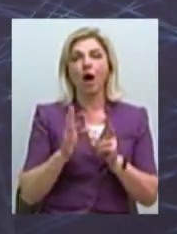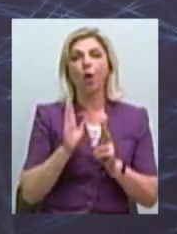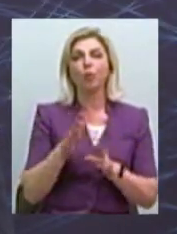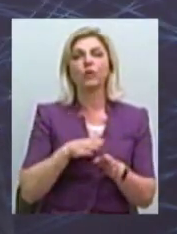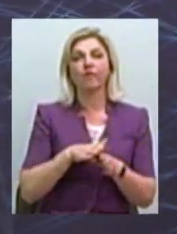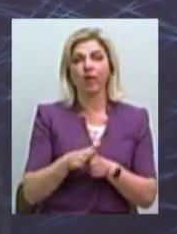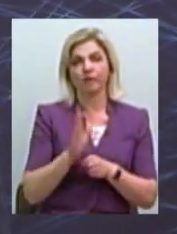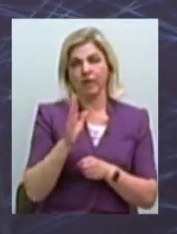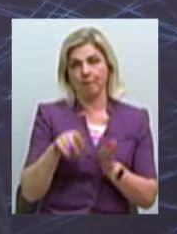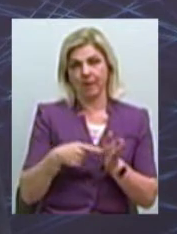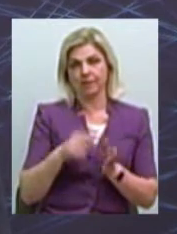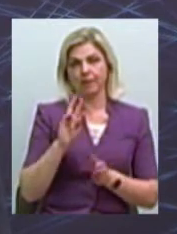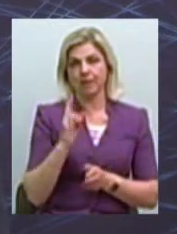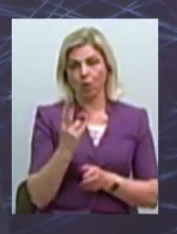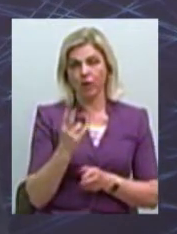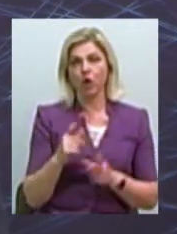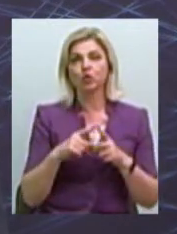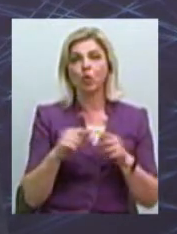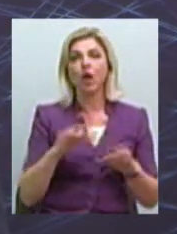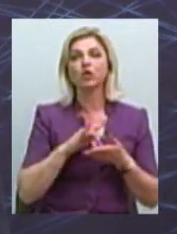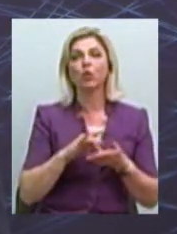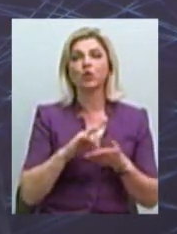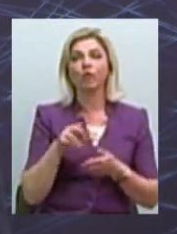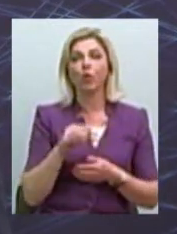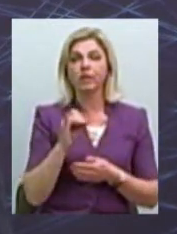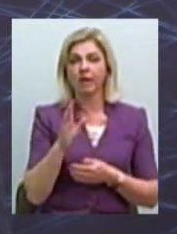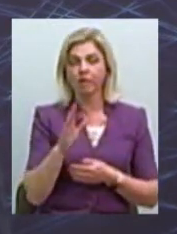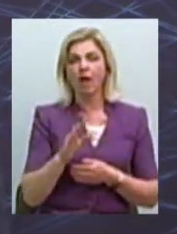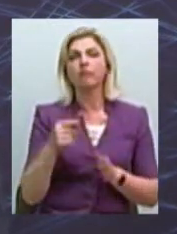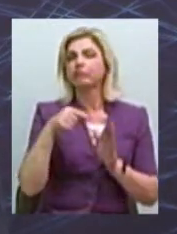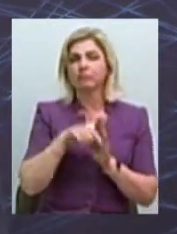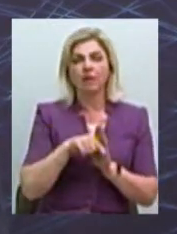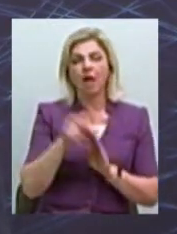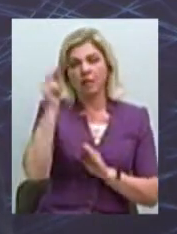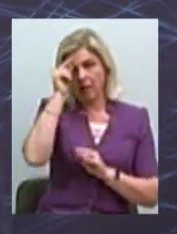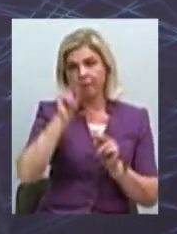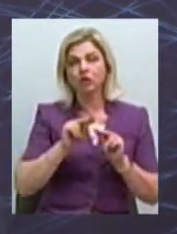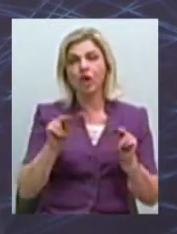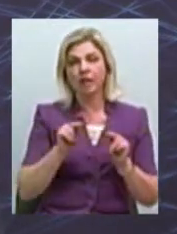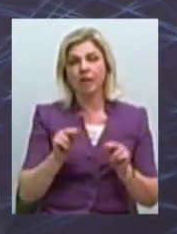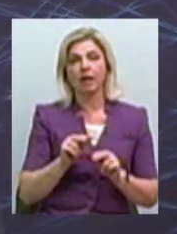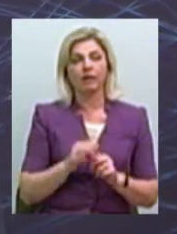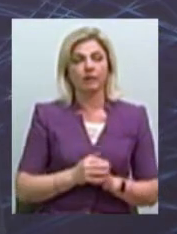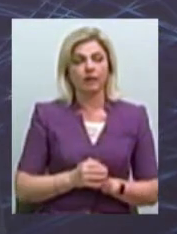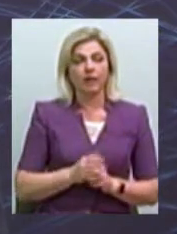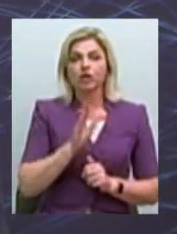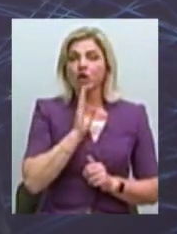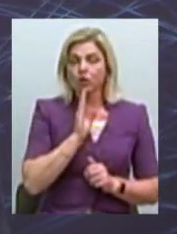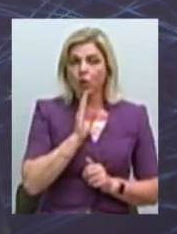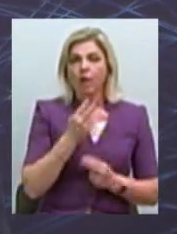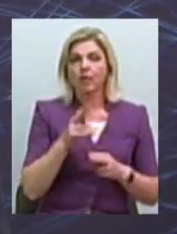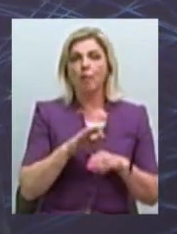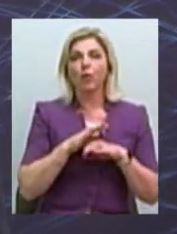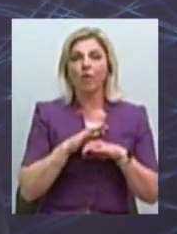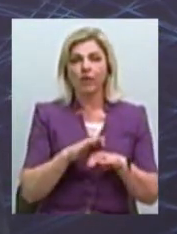«Школа екскурсоводів» передбачає навчання жінок, да, оскільки це гендерна ініціатива, для